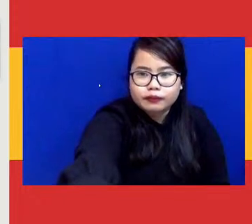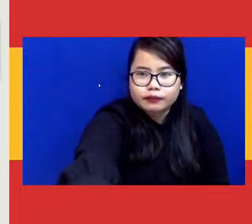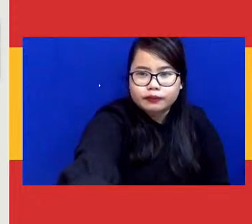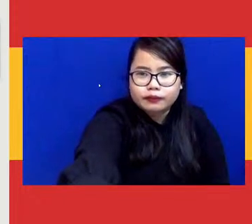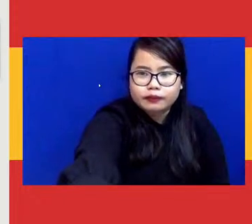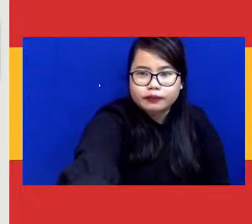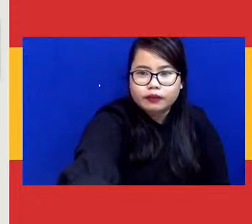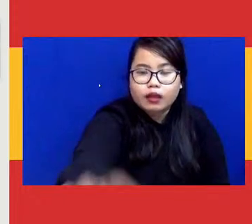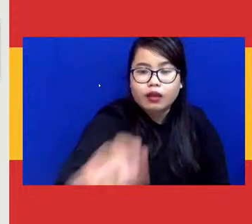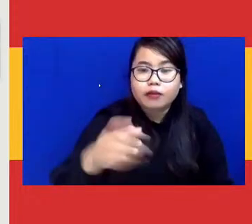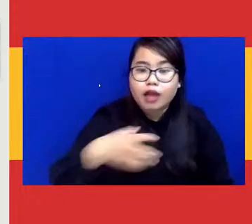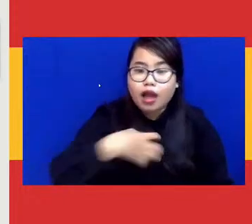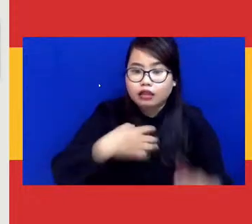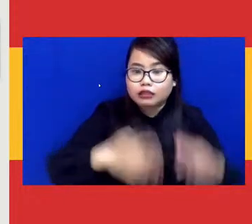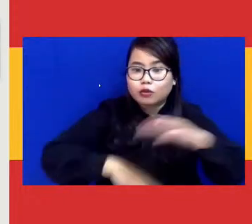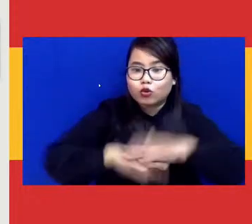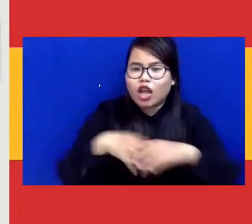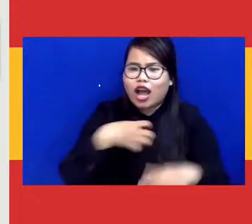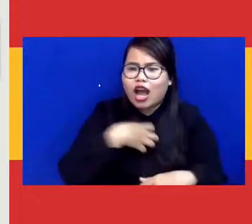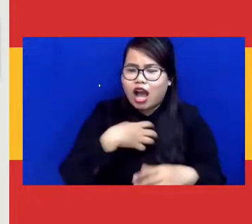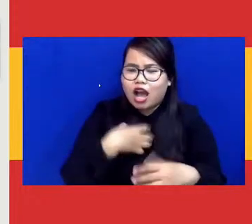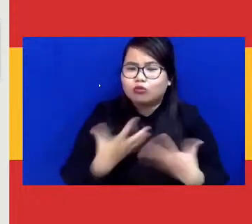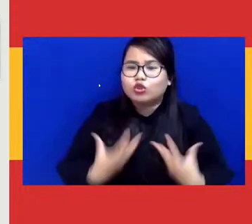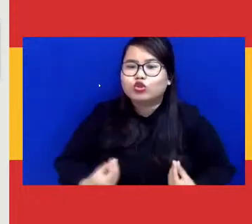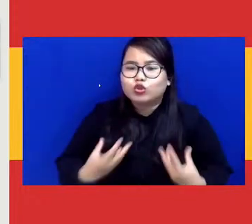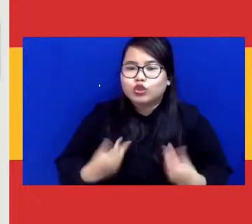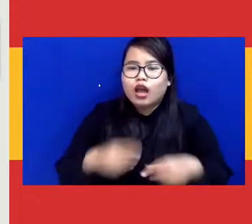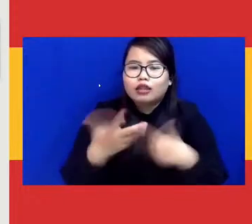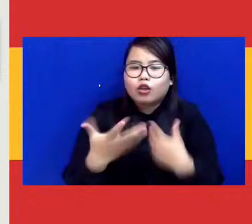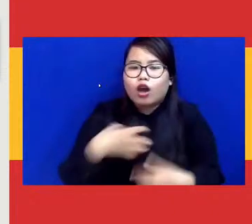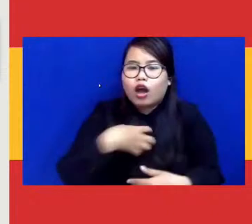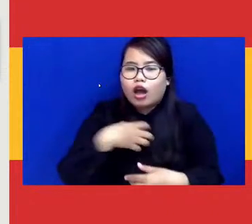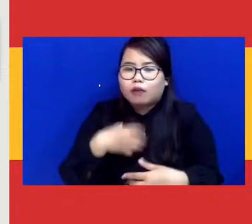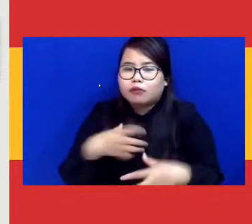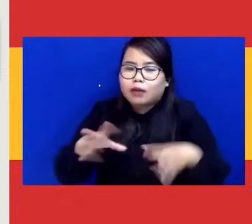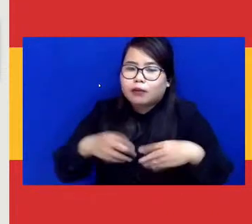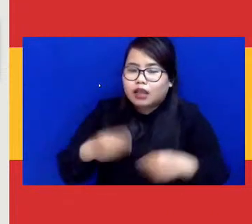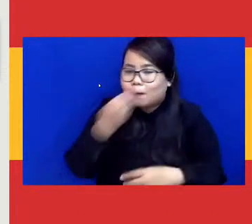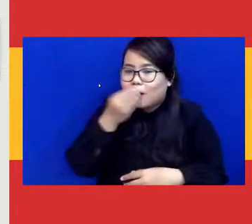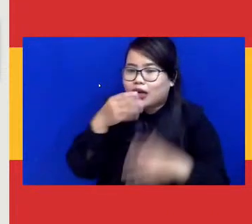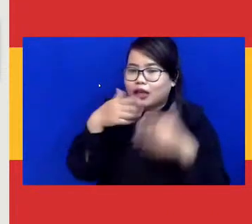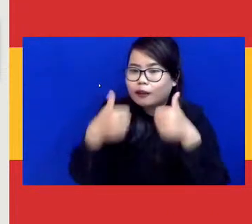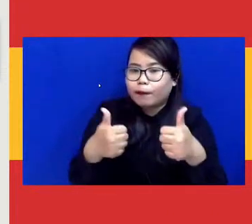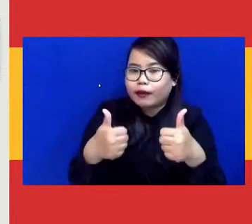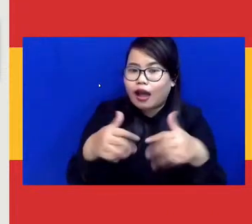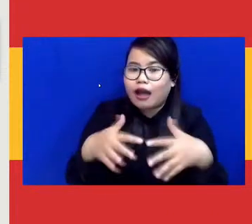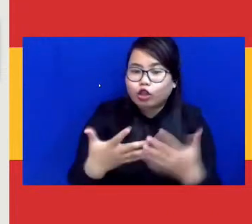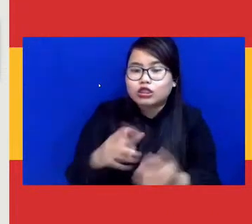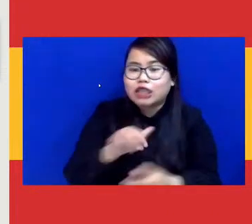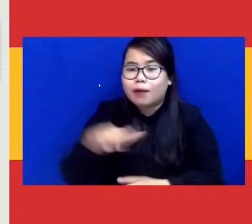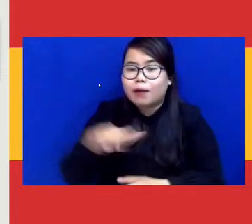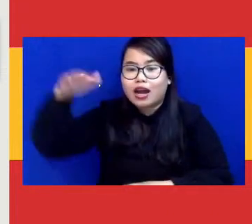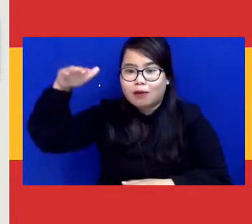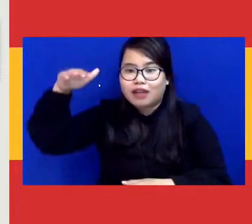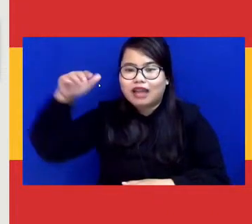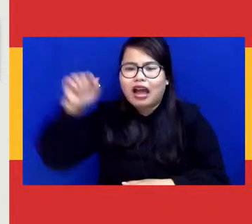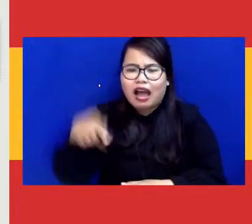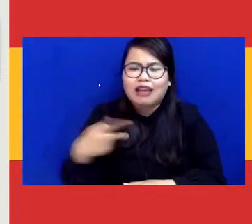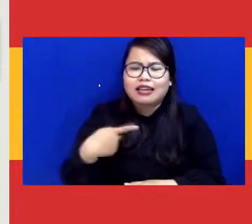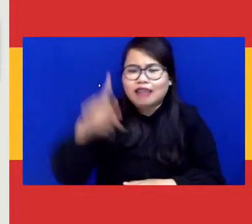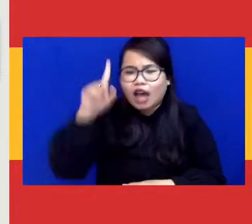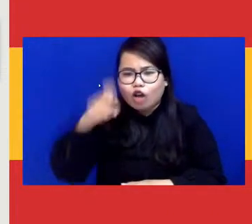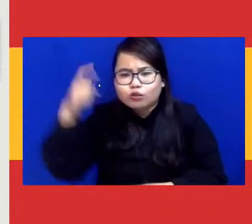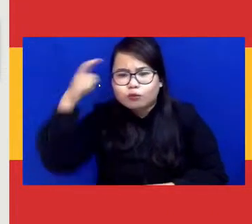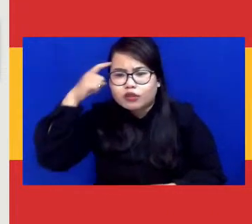haknya sepenuhnya hak menyusui, hak mendapatkan makanan terbaik dalam hal ini. Kemudian begitu juga remaja. Dan kita harus